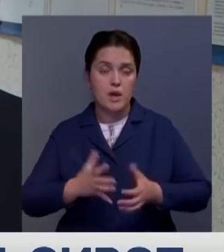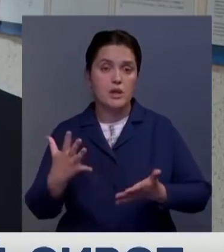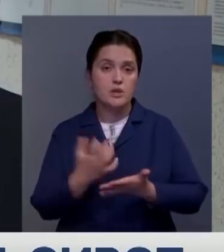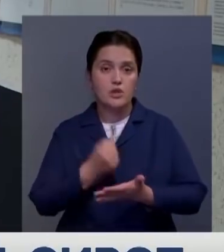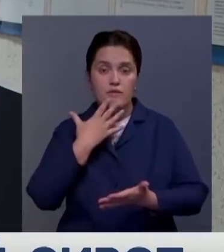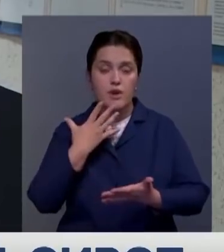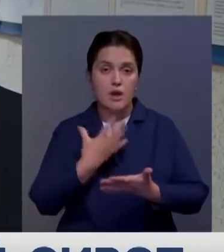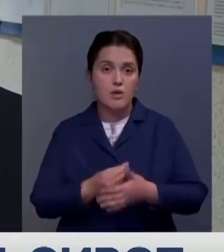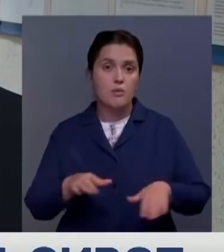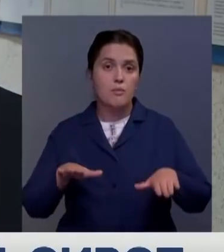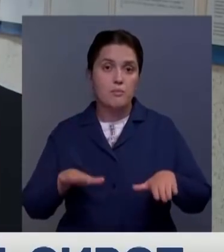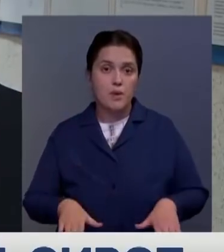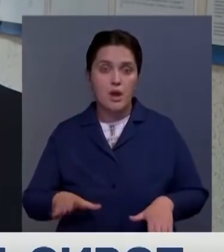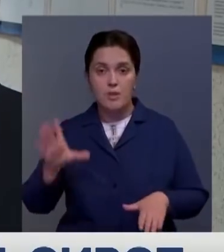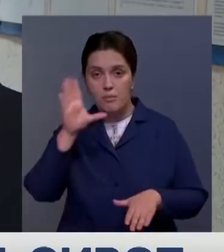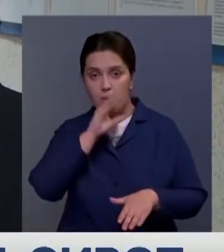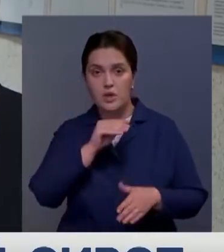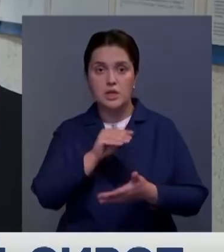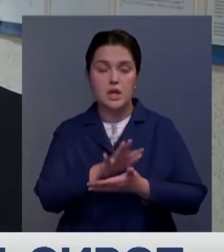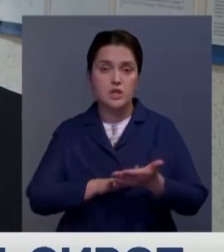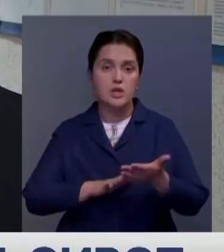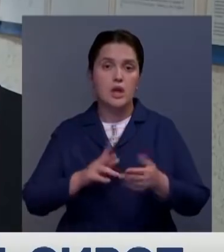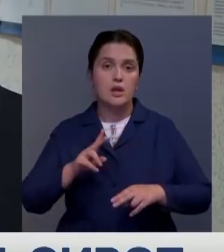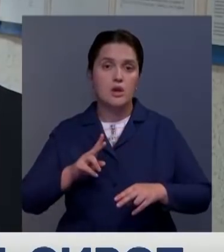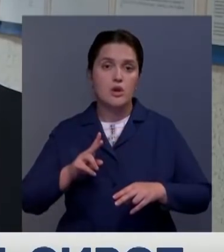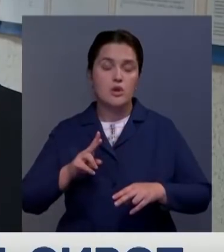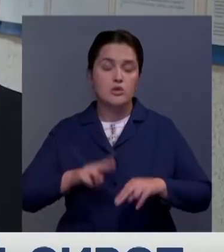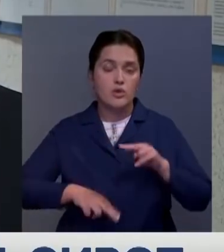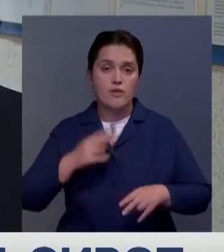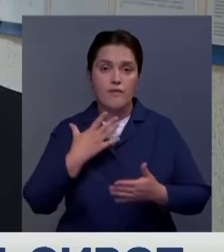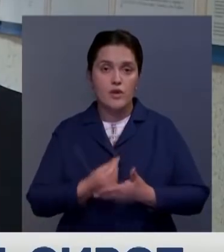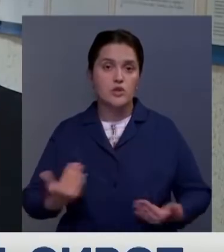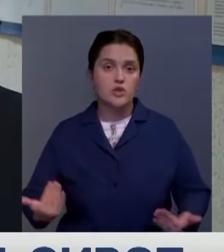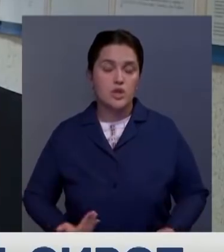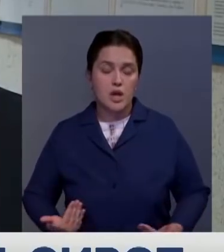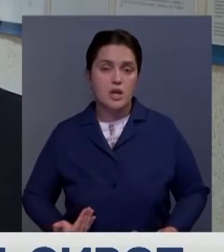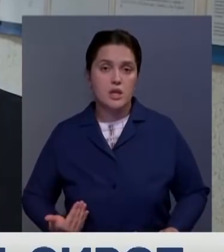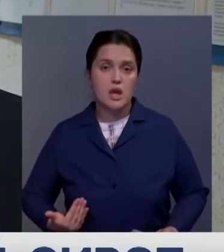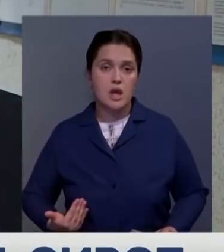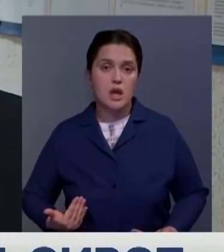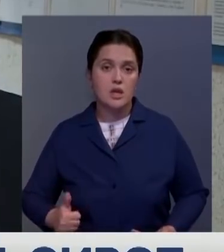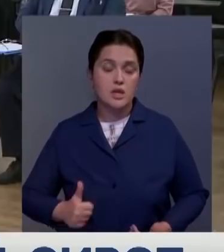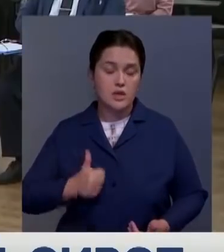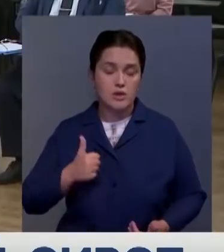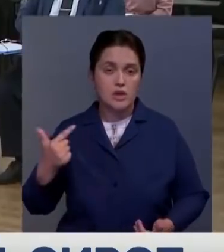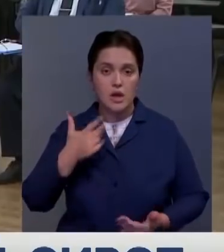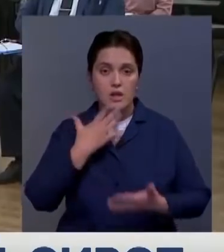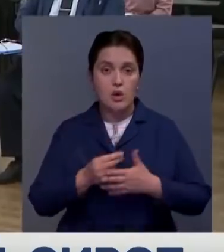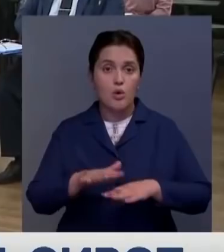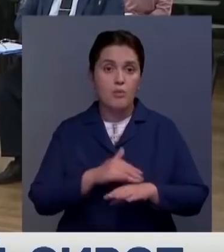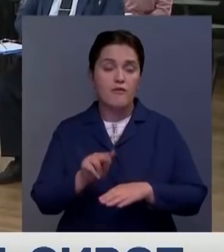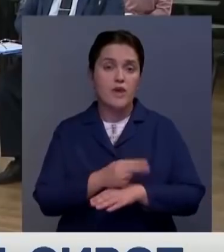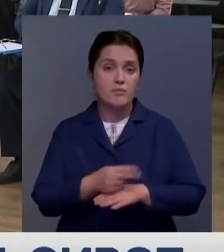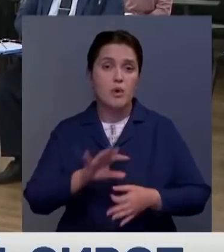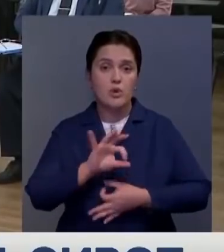свое место и смог дальше строить свою жизнь, быть успешным, достойным гражданином нашего общества. Воспитанники